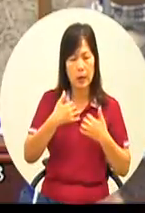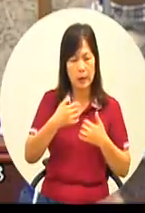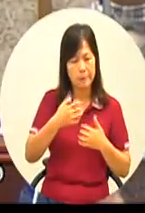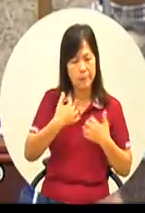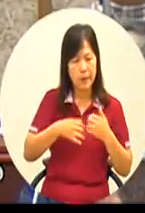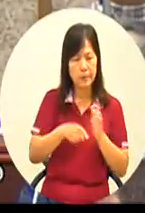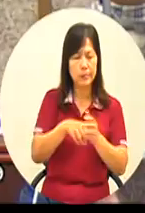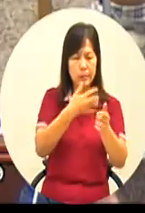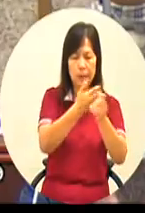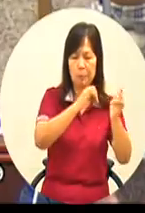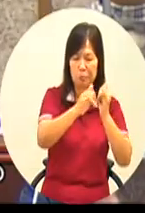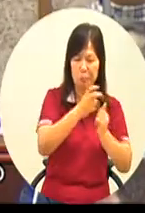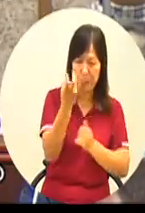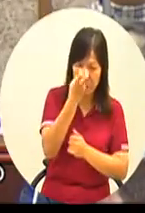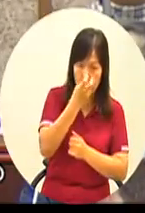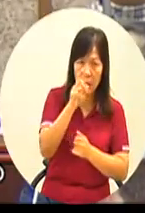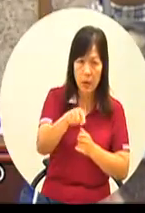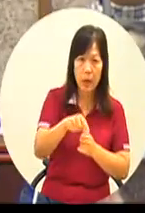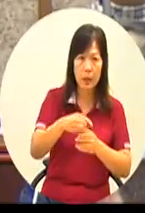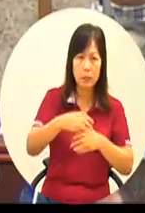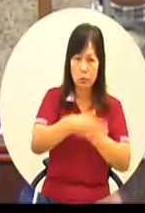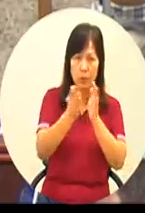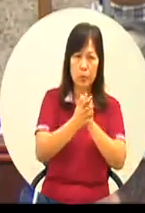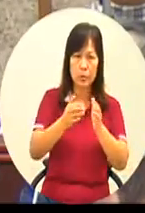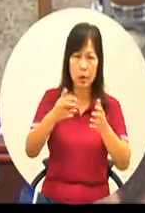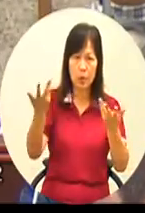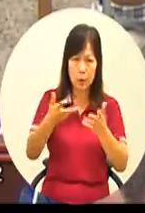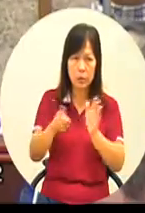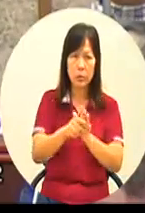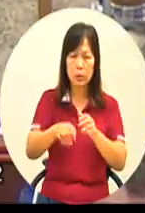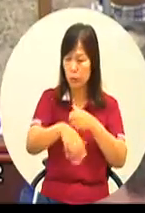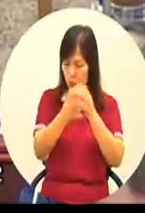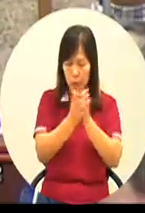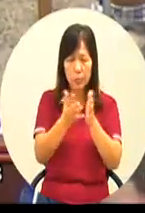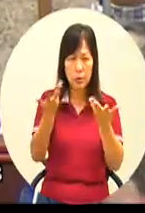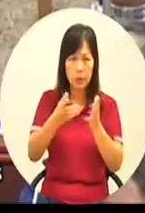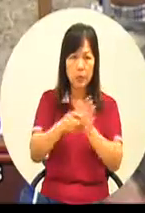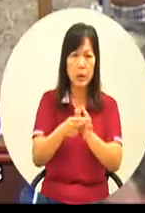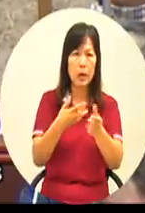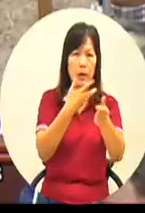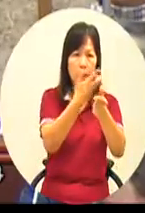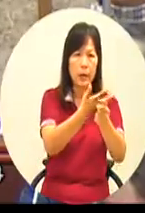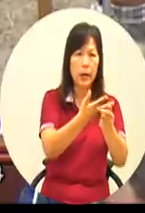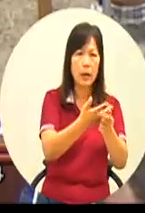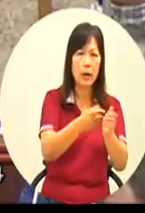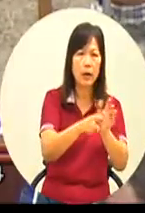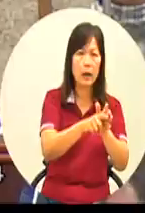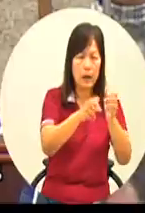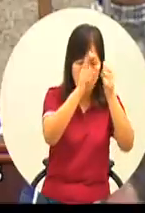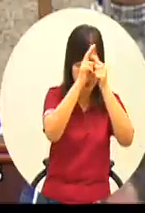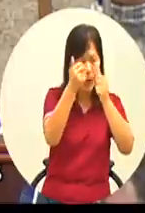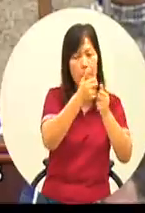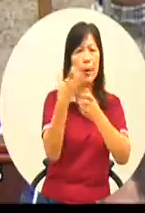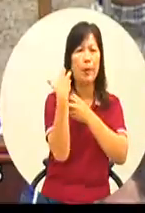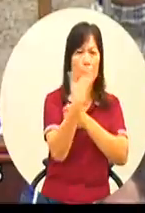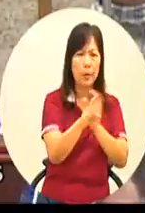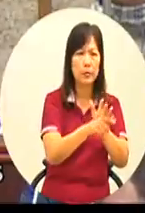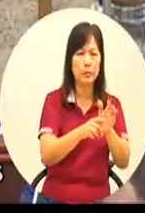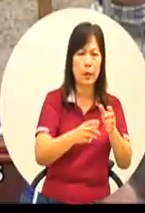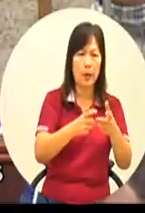让市民来检视这整件案件，就是所有的案件。移给许明春律师事务所处理的合法